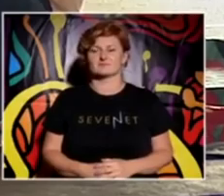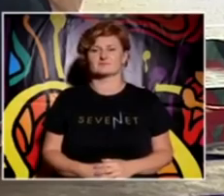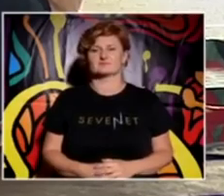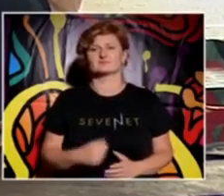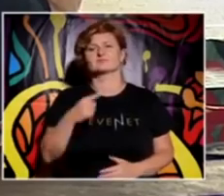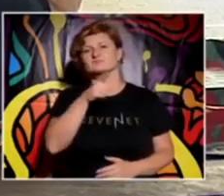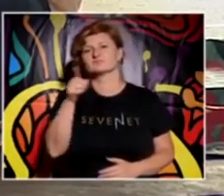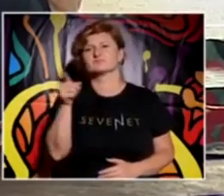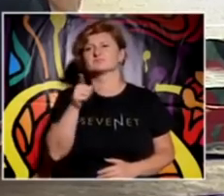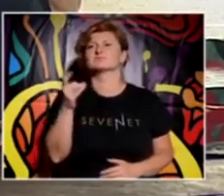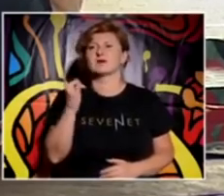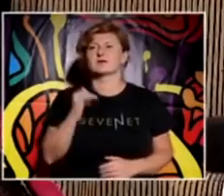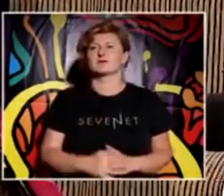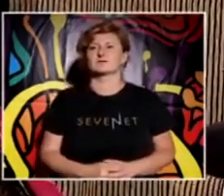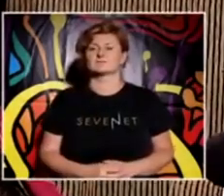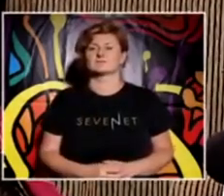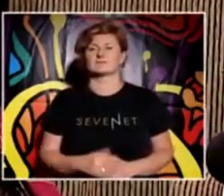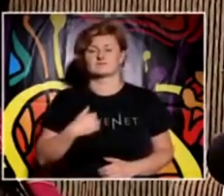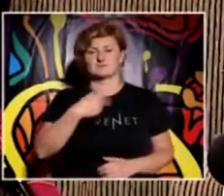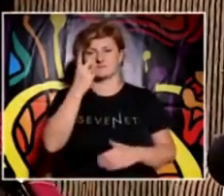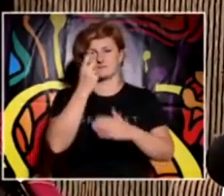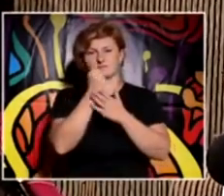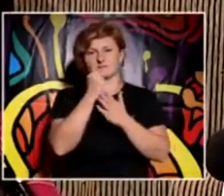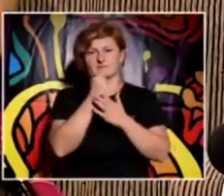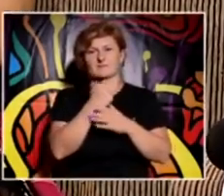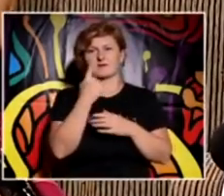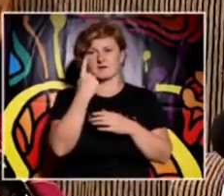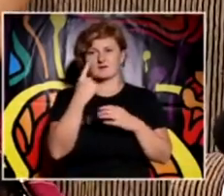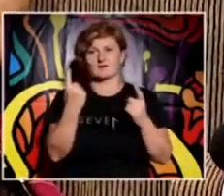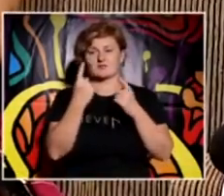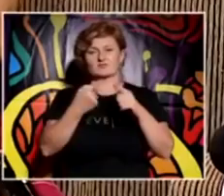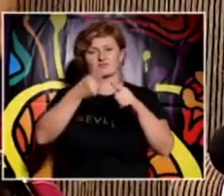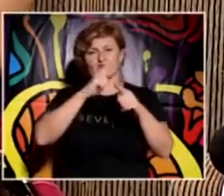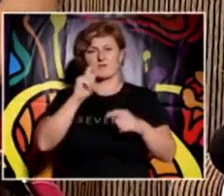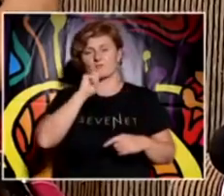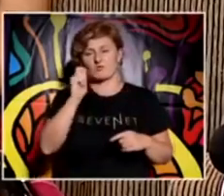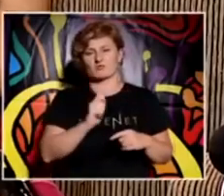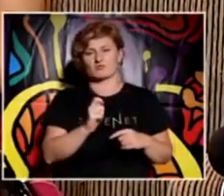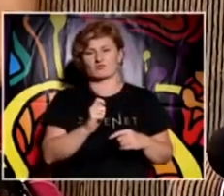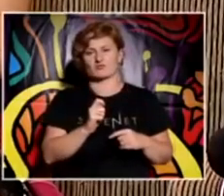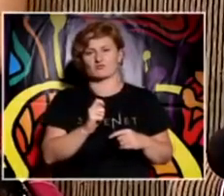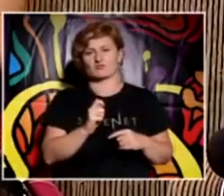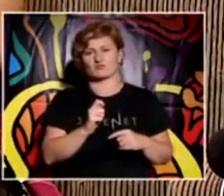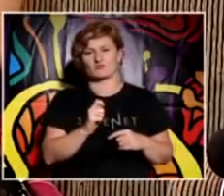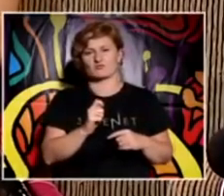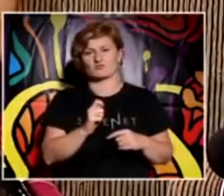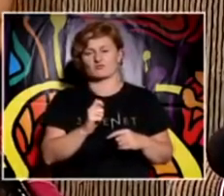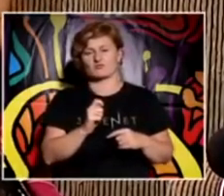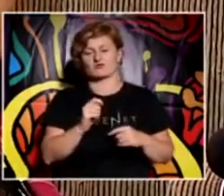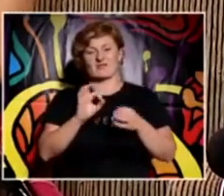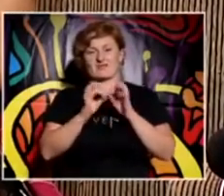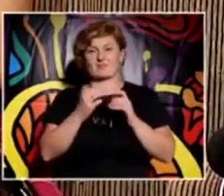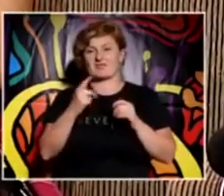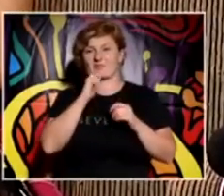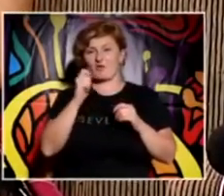Kochani, a u Was? To ja może powiem o dwóch rzeczach. Jedna, która się zdarzyła przed podróżą, nietypowa, ona by się nigdy nie wydarzyła, gdyby nie podróż, to,